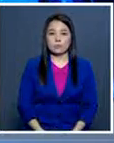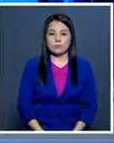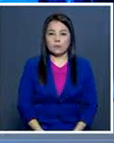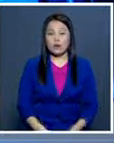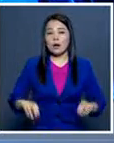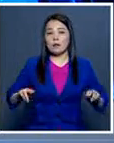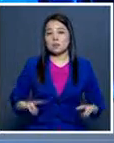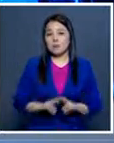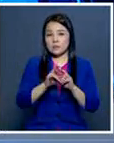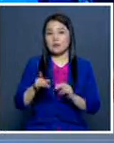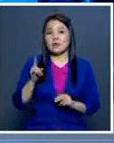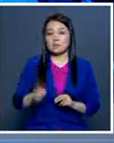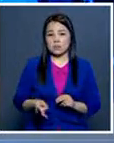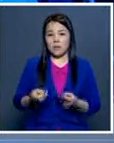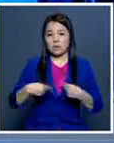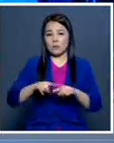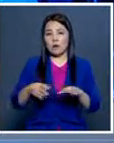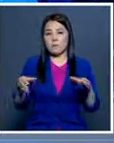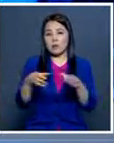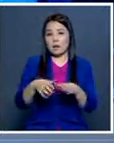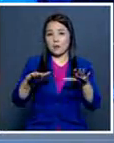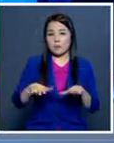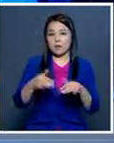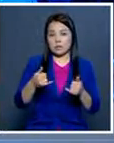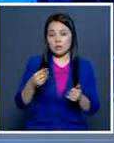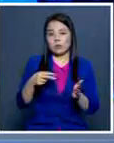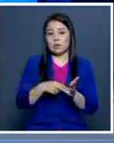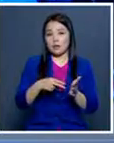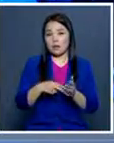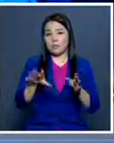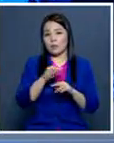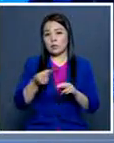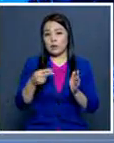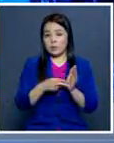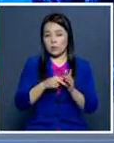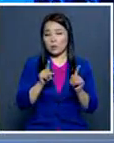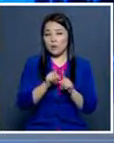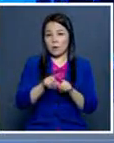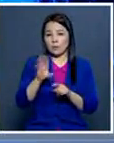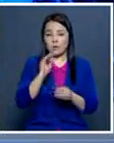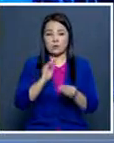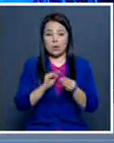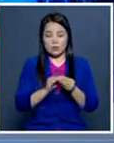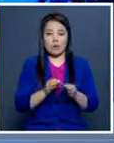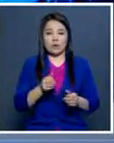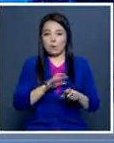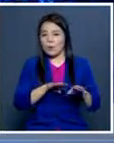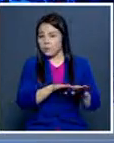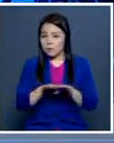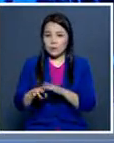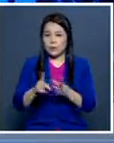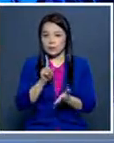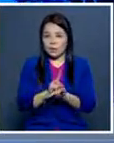Астана такси сервис компаниясы нарықтағы бағаға бақылау орнатып, және бәсекелестікті шектеп отыр. Осындай деректер бойынша